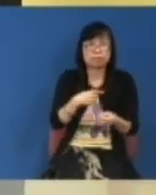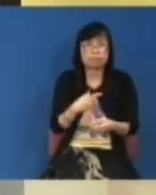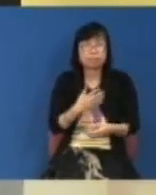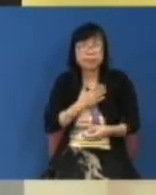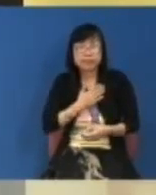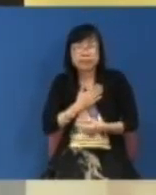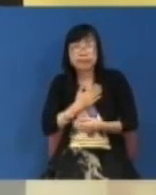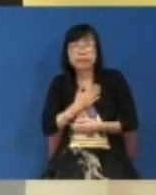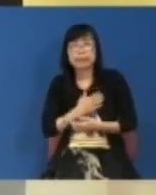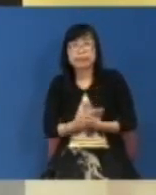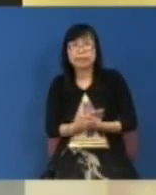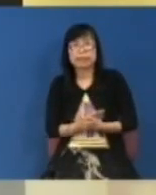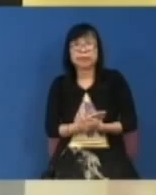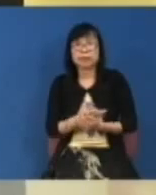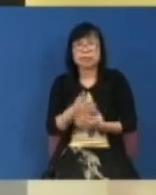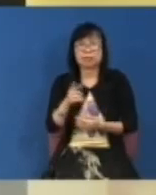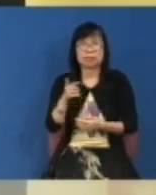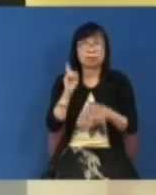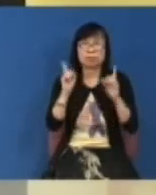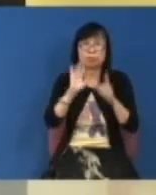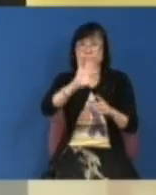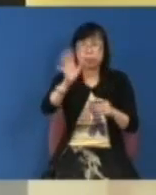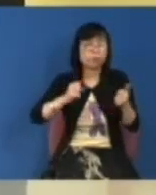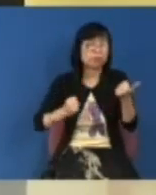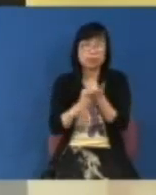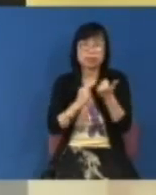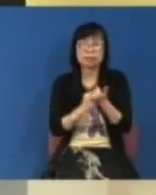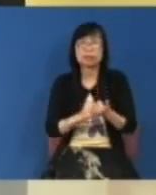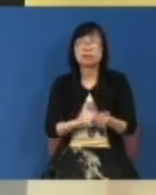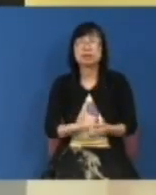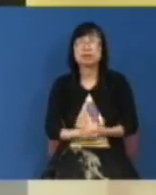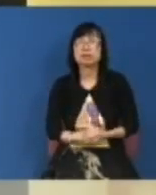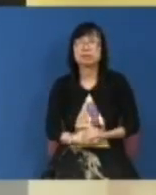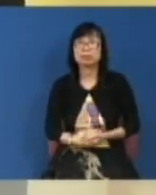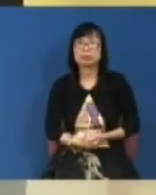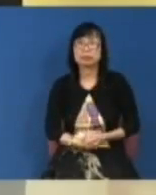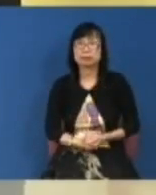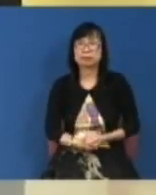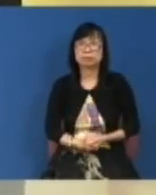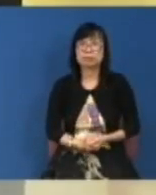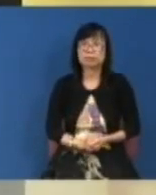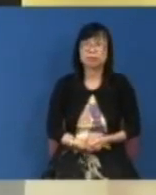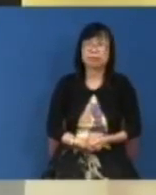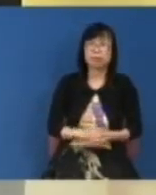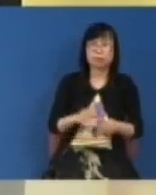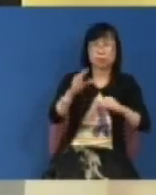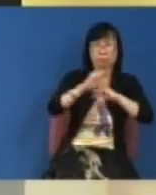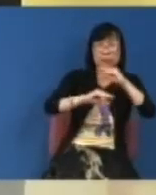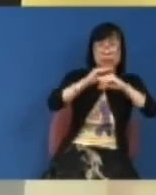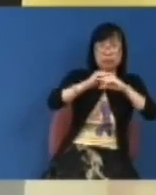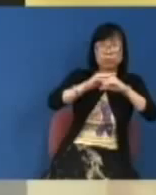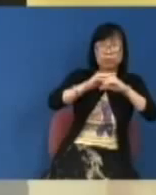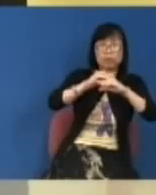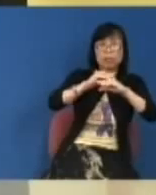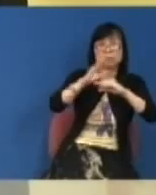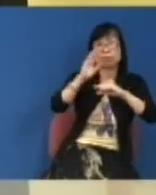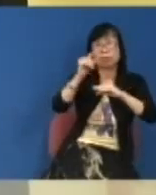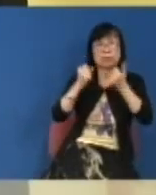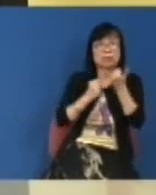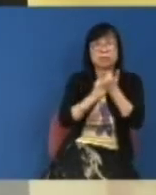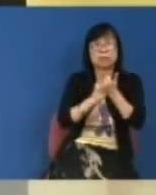包括公民黨提出嚟嘅嘢就隨時就唔支持你。而家就一個新嘅趨向就係咁啦。對於民建聯嘅嘢咧，可支持則支